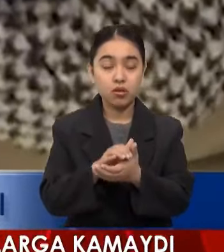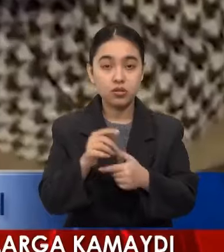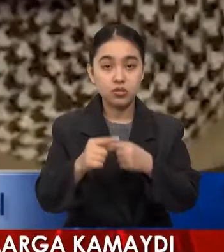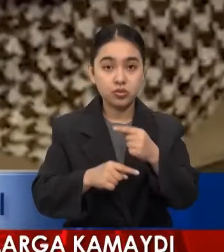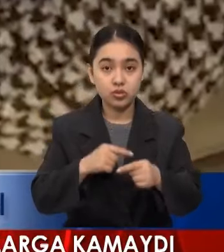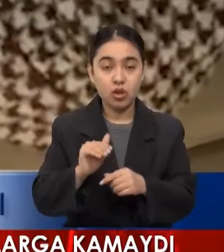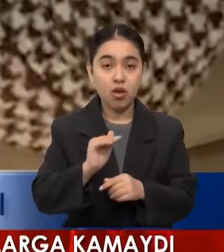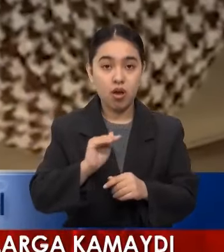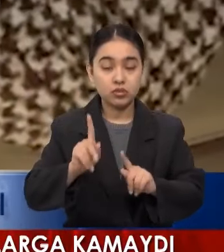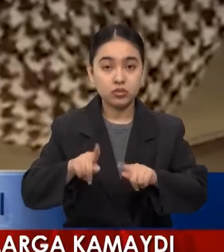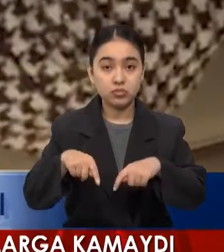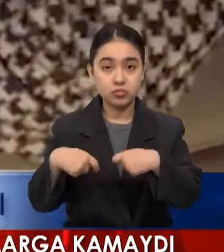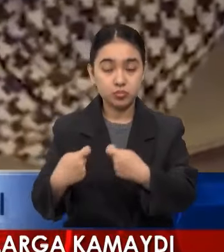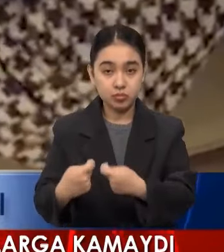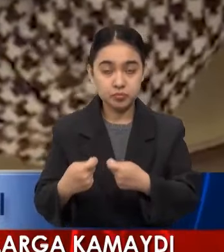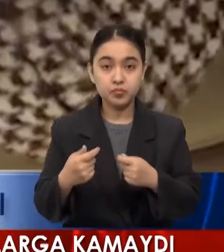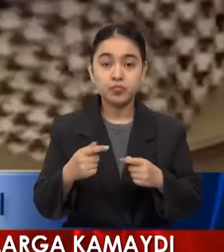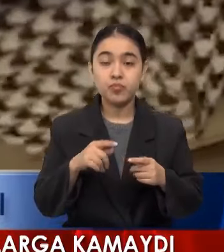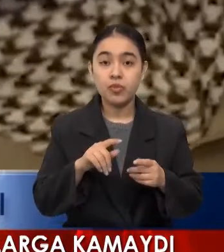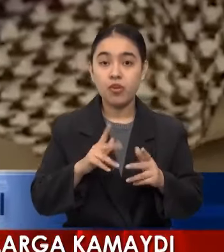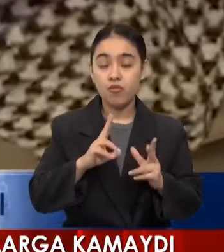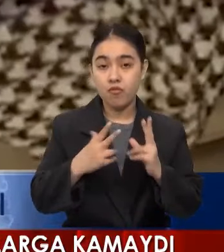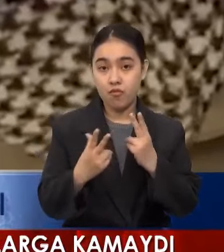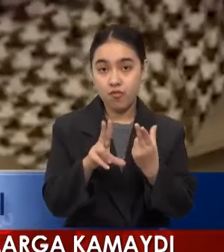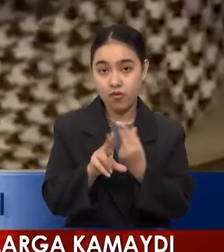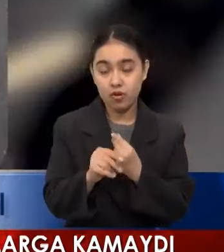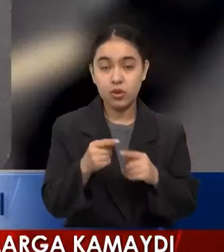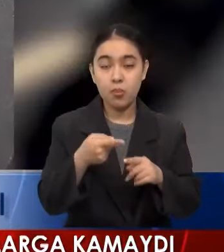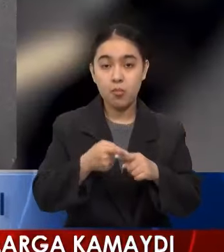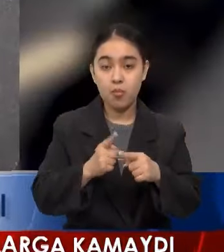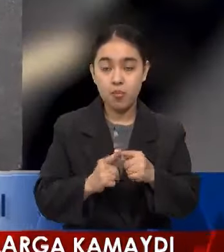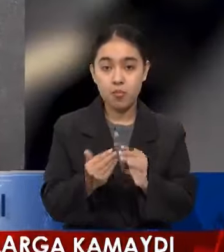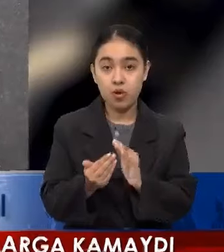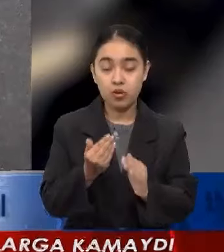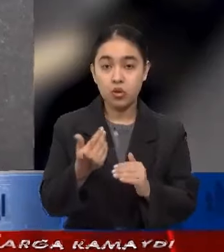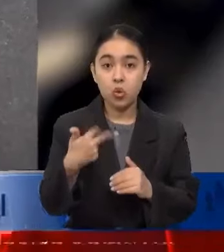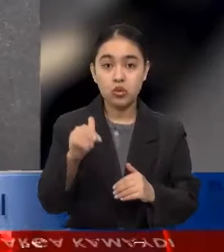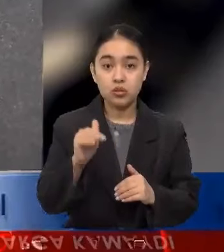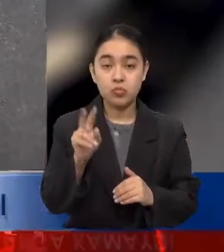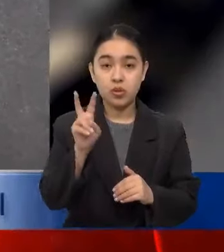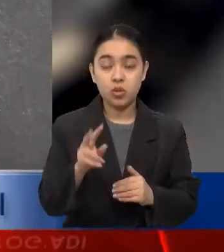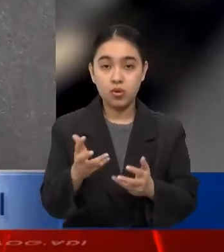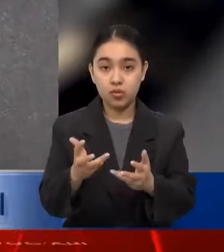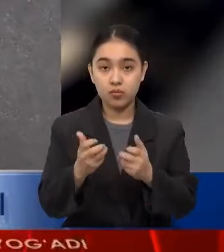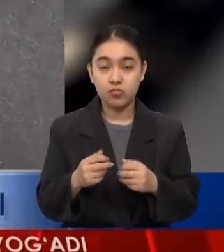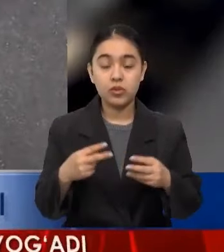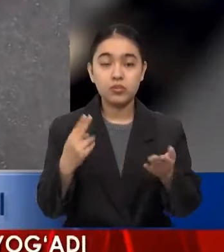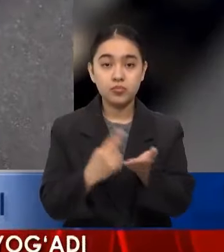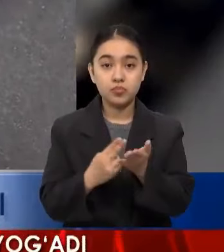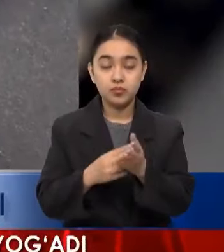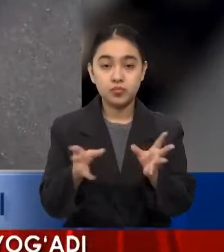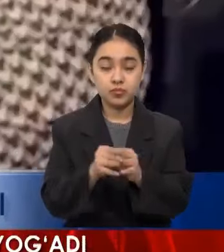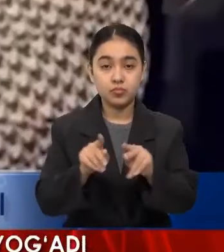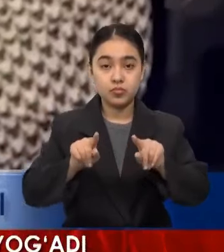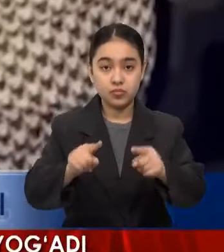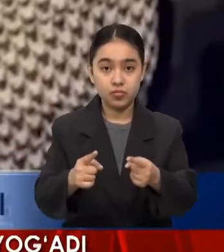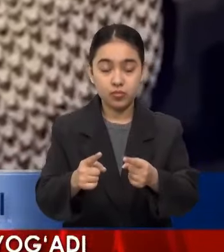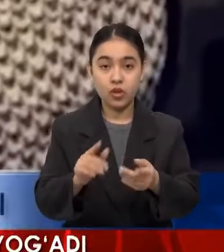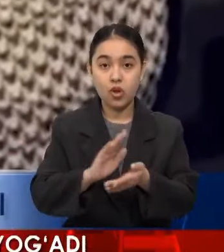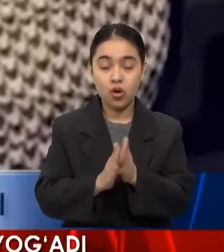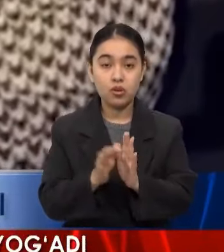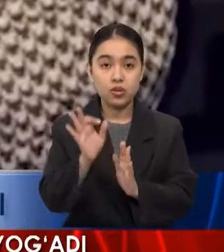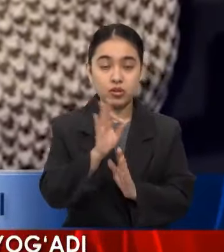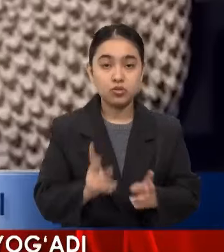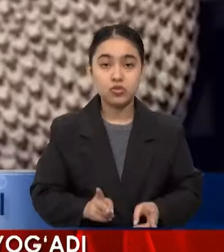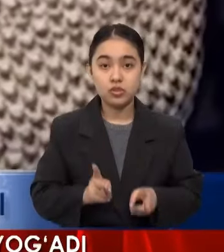nomiga rasmiylashtirib berishni va'da qilib, oldindan bonak tariqasida 30 ming AQSh dollarini olgan vaqtida ashyoviy dalil bilan ushlandi. Holat